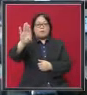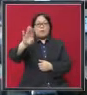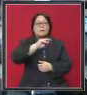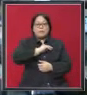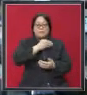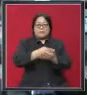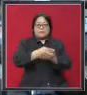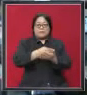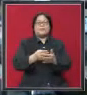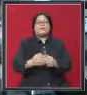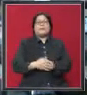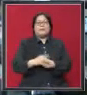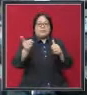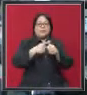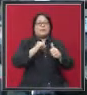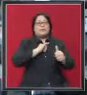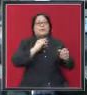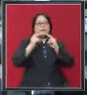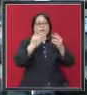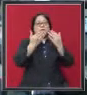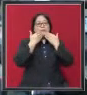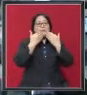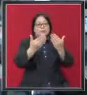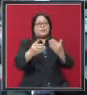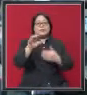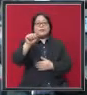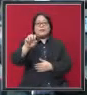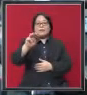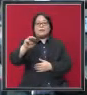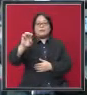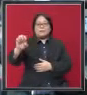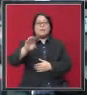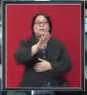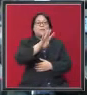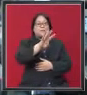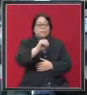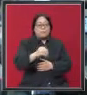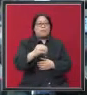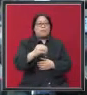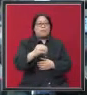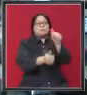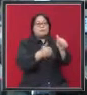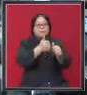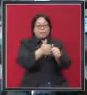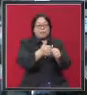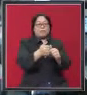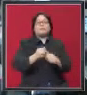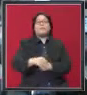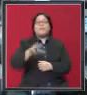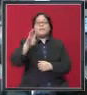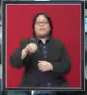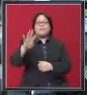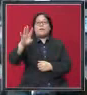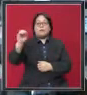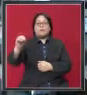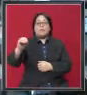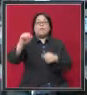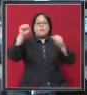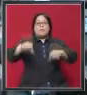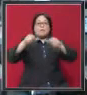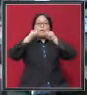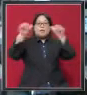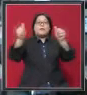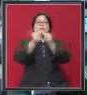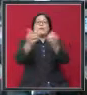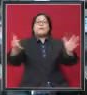Berhormat Menteri Kewangan, pertama kita ucap terima kasih kerana SME B40 secara automatik dan M40 istihar